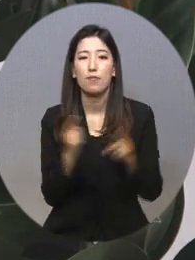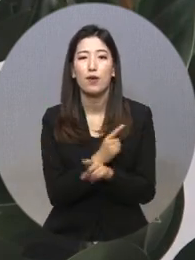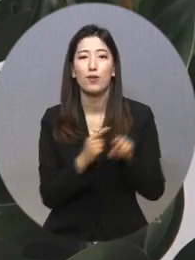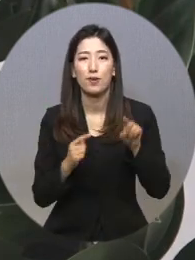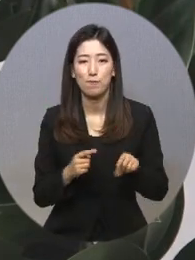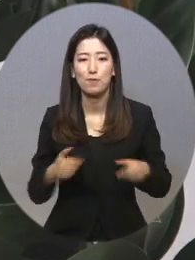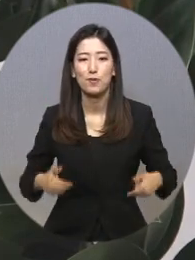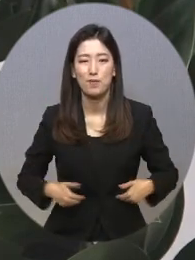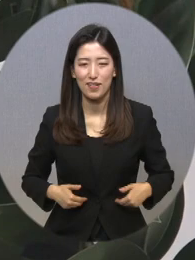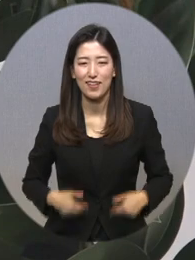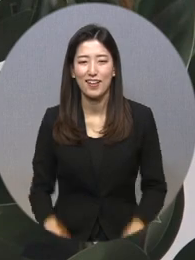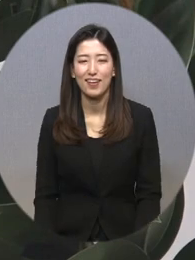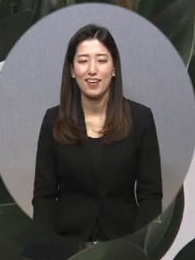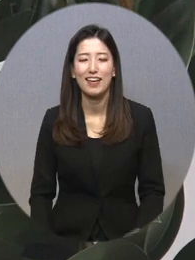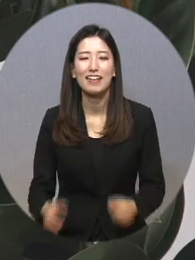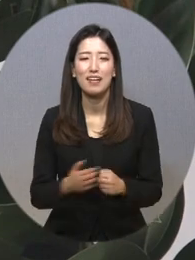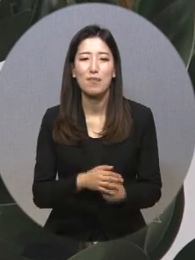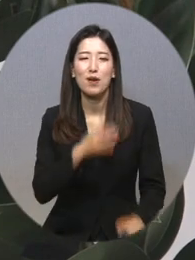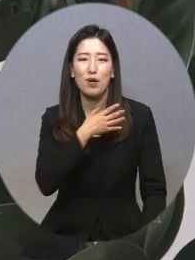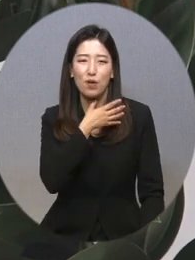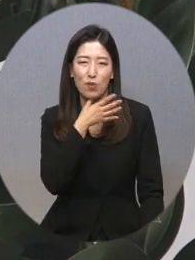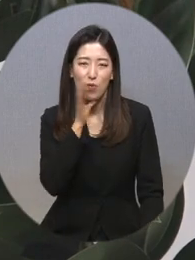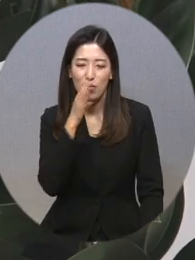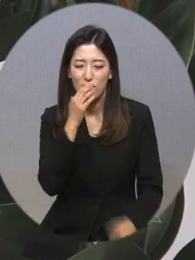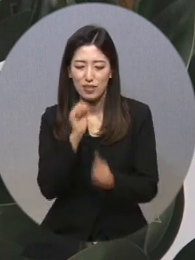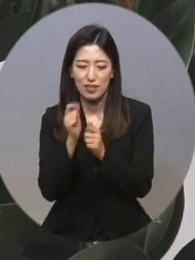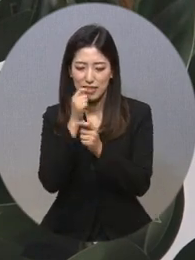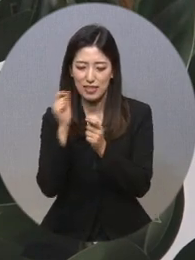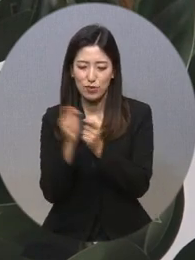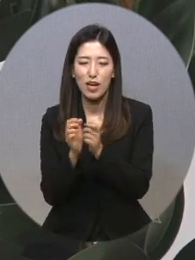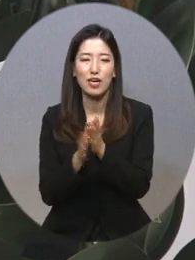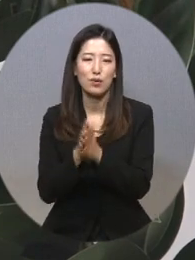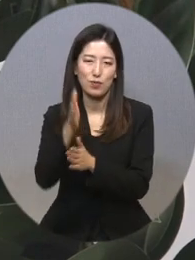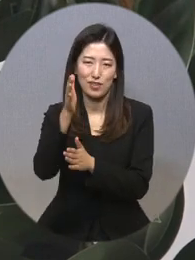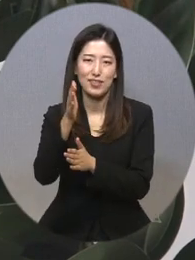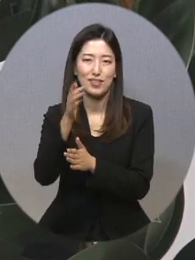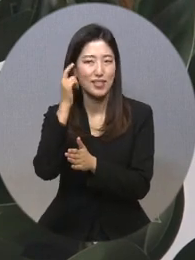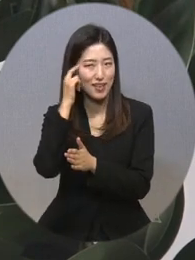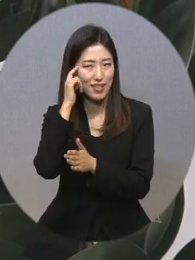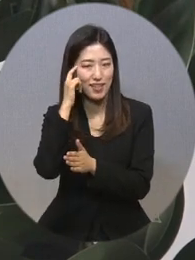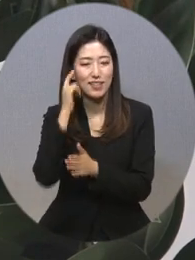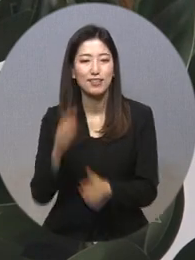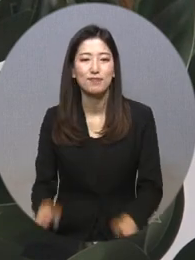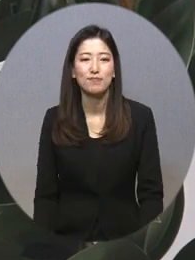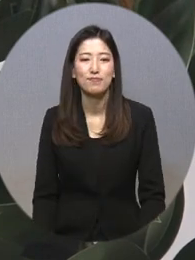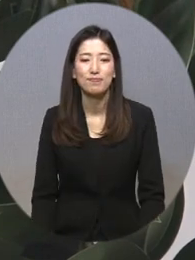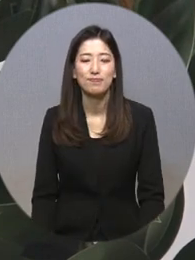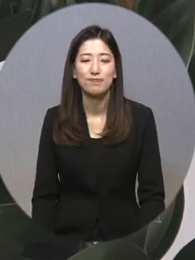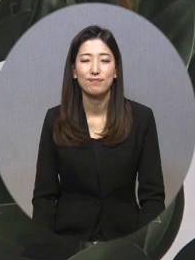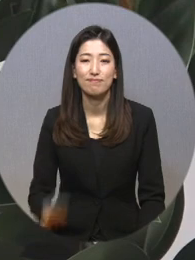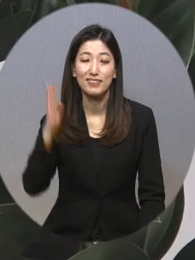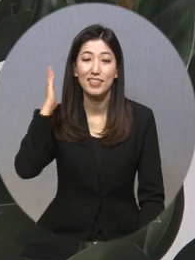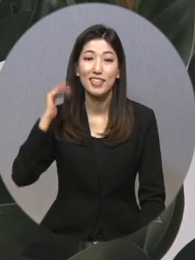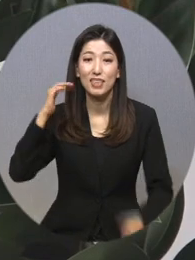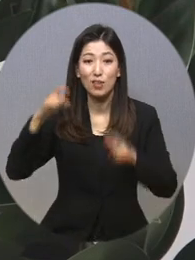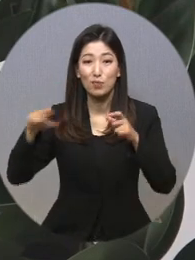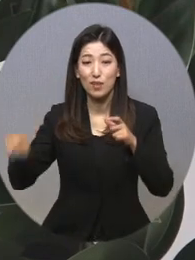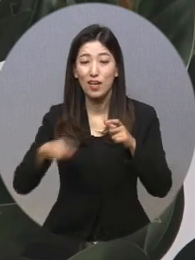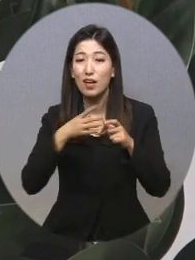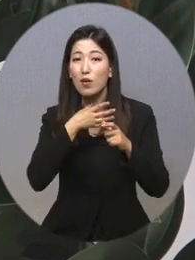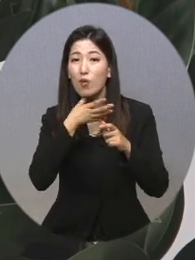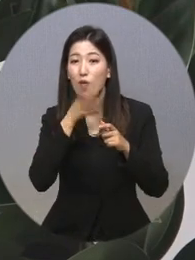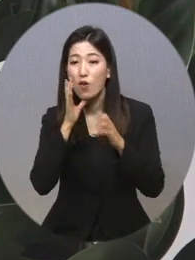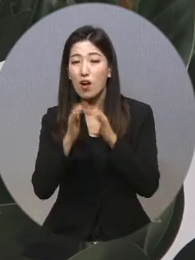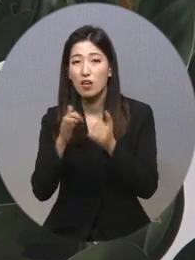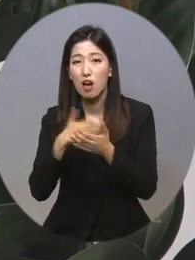관점 속에서 고령 친화도시를 생각했습니다. 의정부의 비중이 큰 고령화